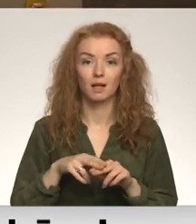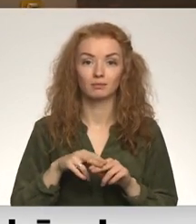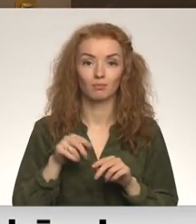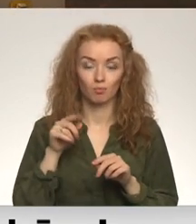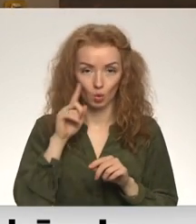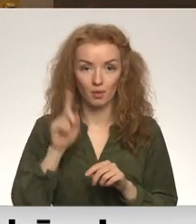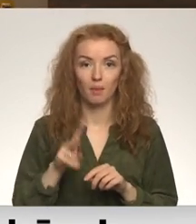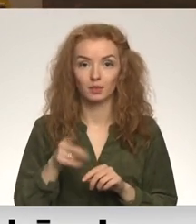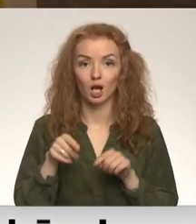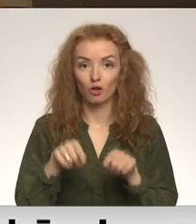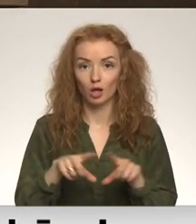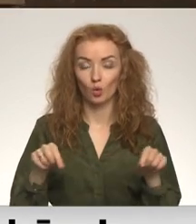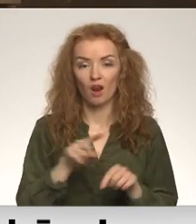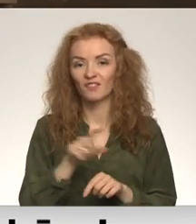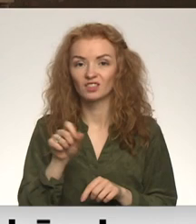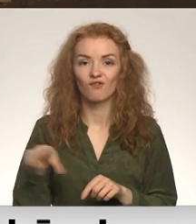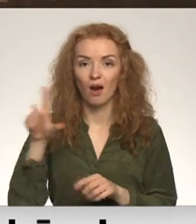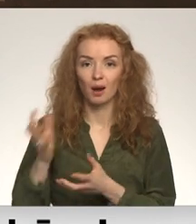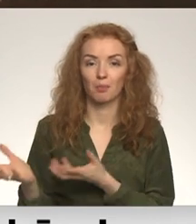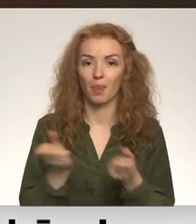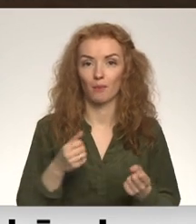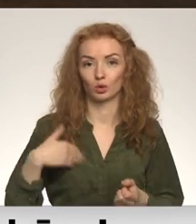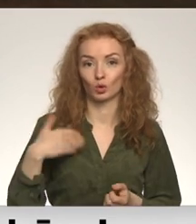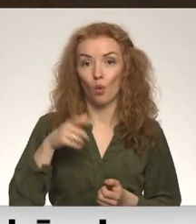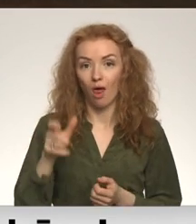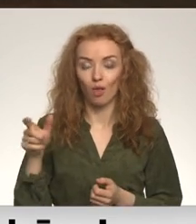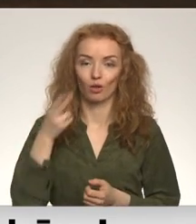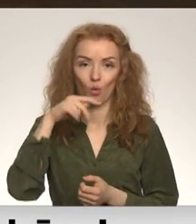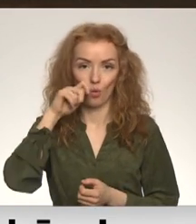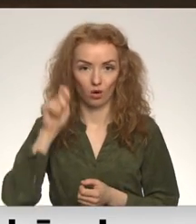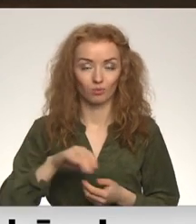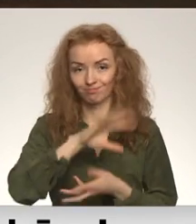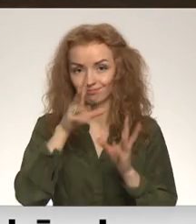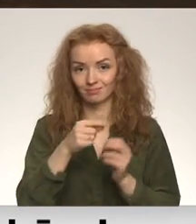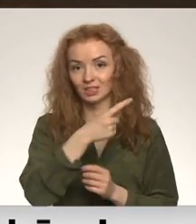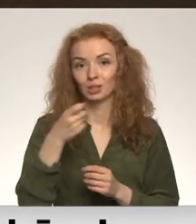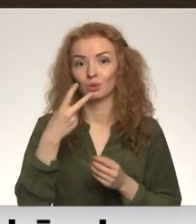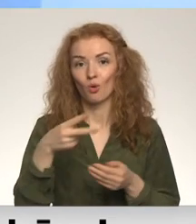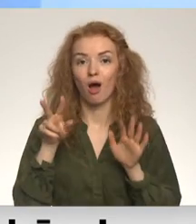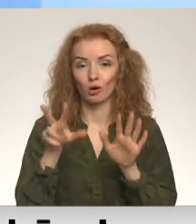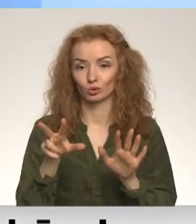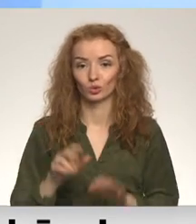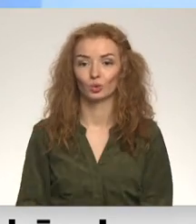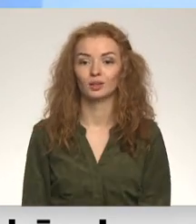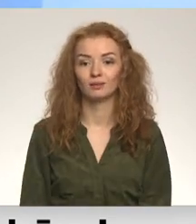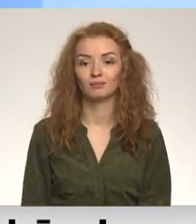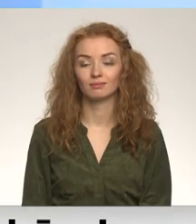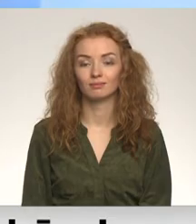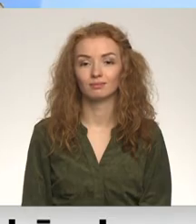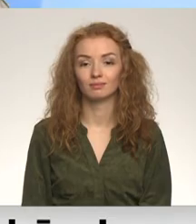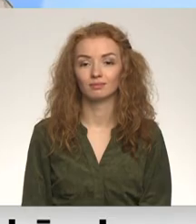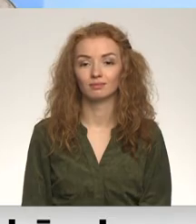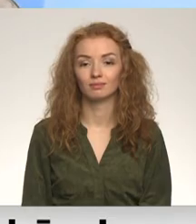šajā skolā visvairāk uzņemto skolēnu no Ukrainas kopā 128.